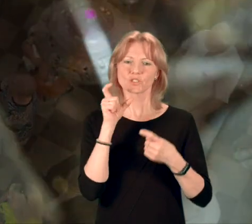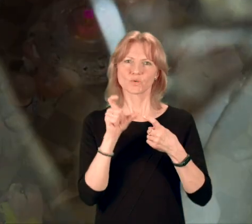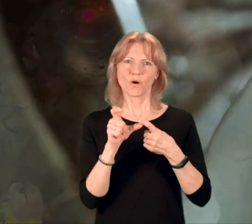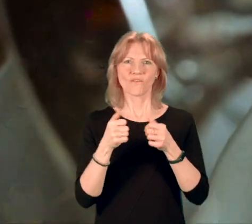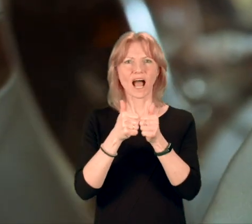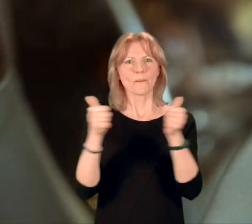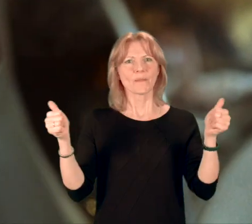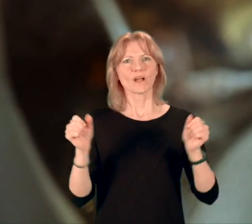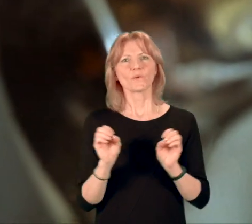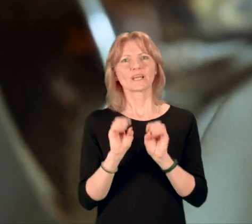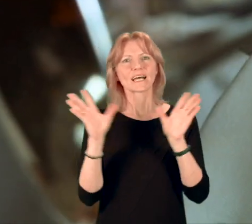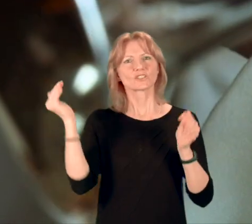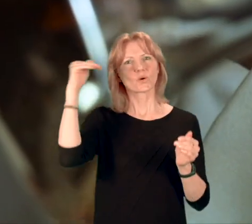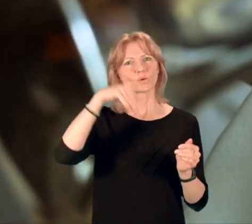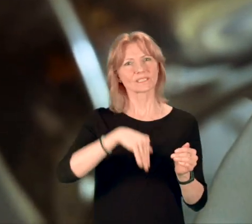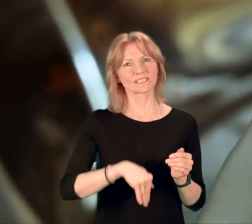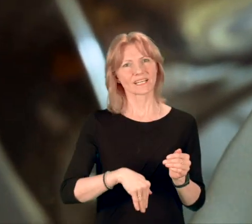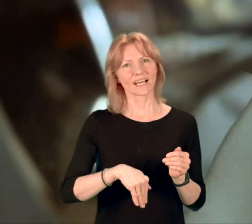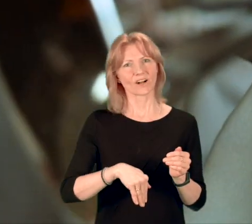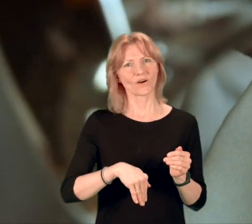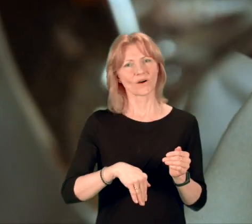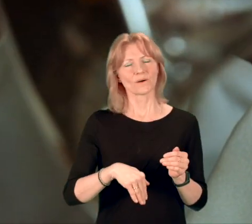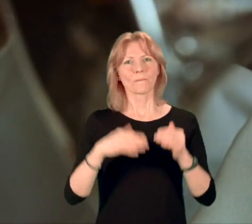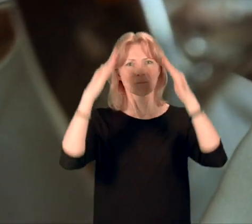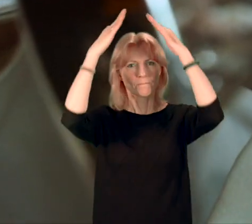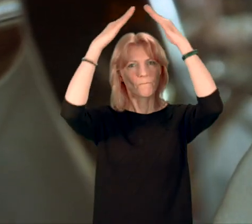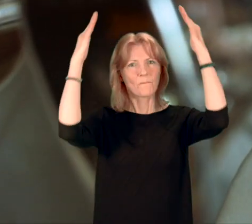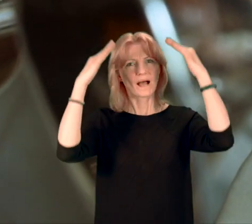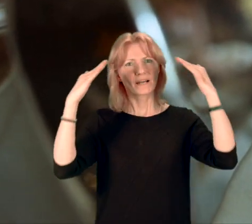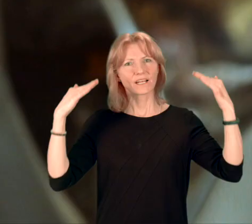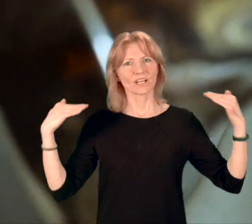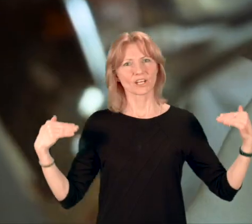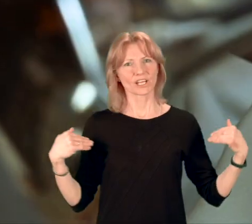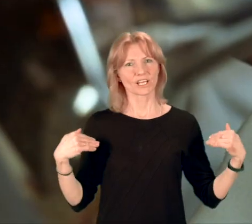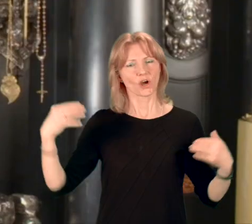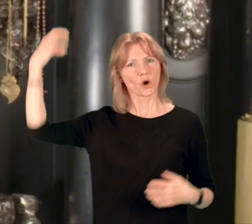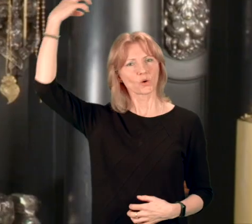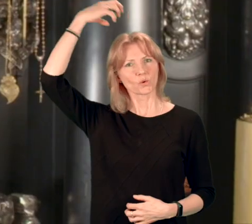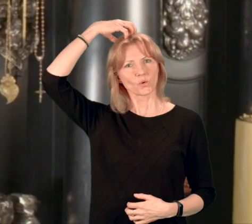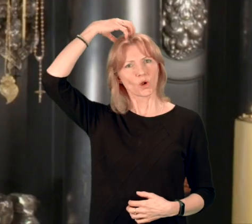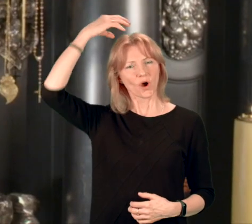Maryjo, Królowo Polski, jestem przy Tobie, pamiętam, czuwam.